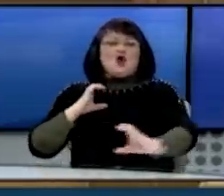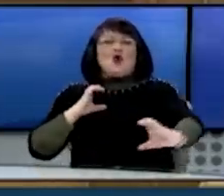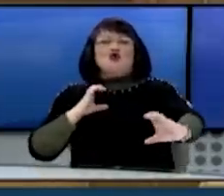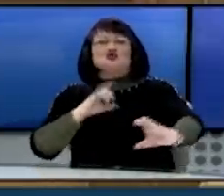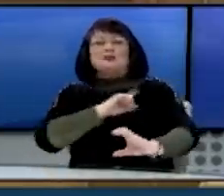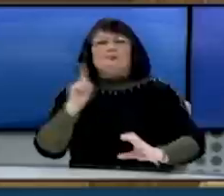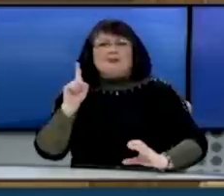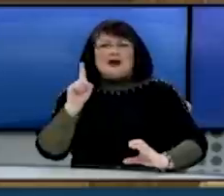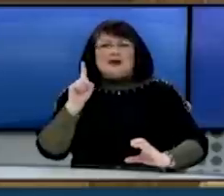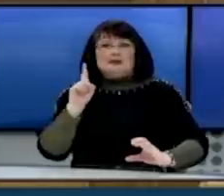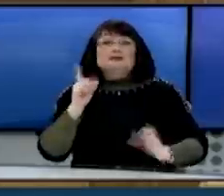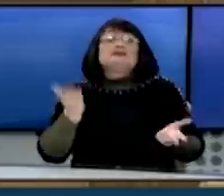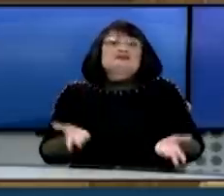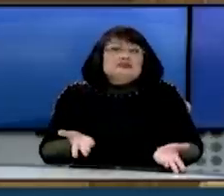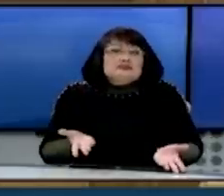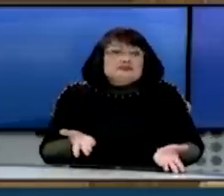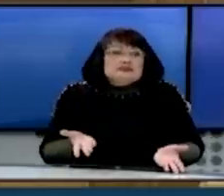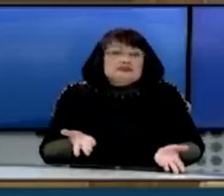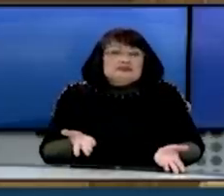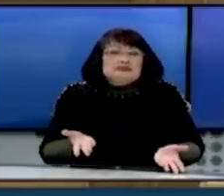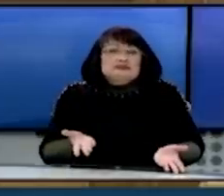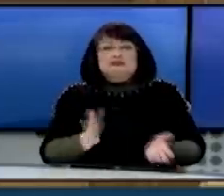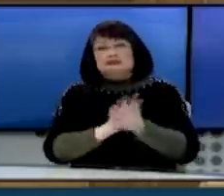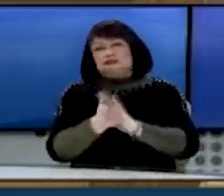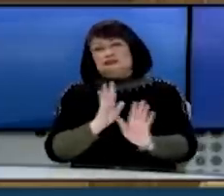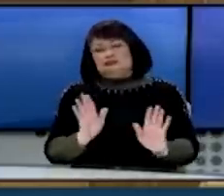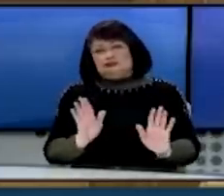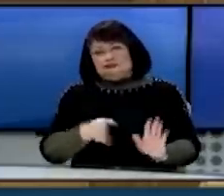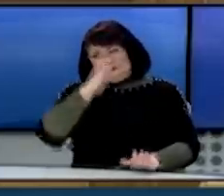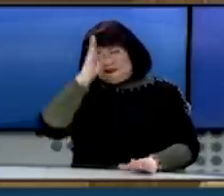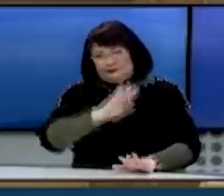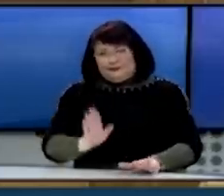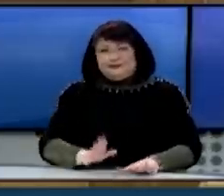να σας αδειάσουν μεγάλο πρεπός. Γιατί βλέπετε,